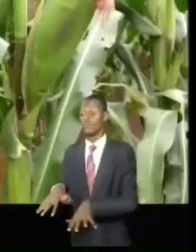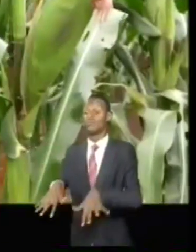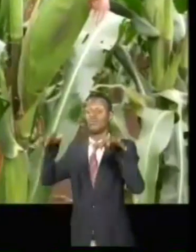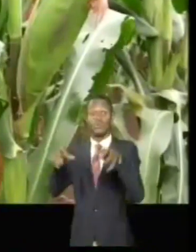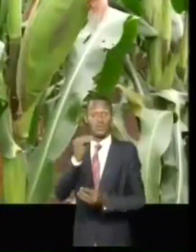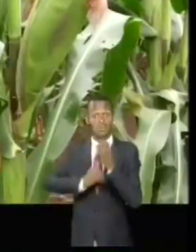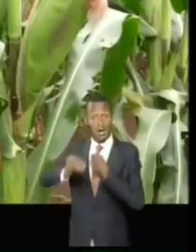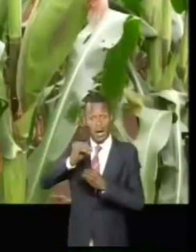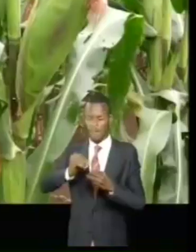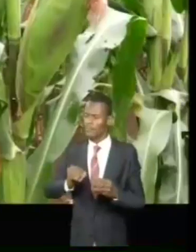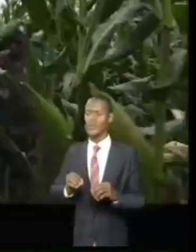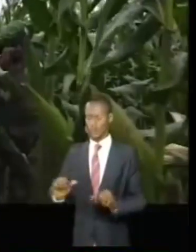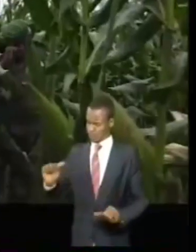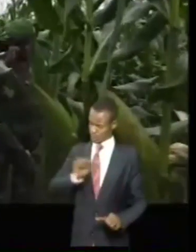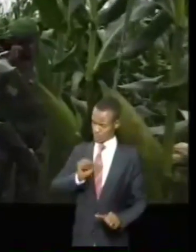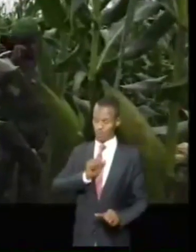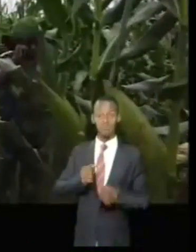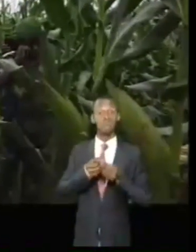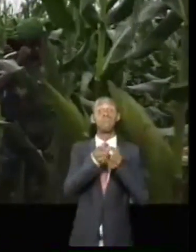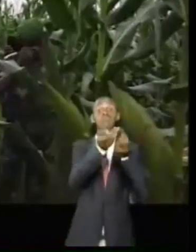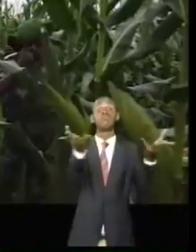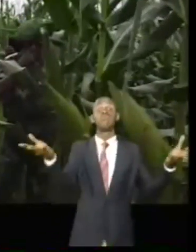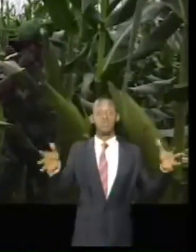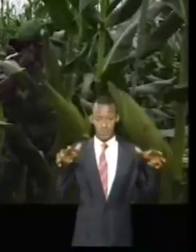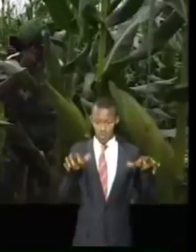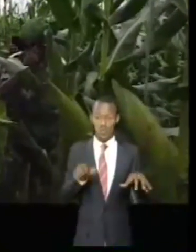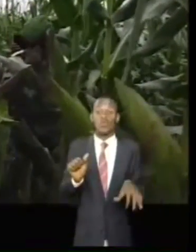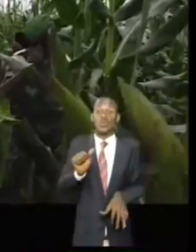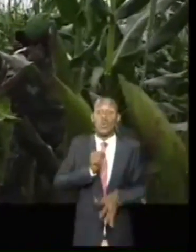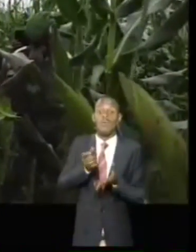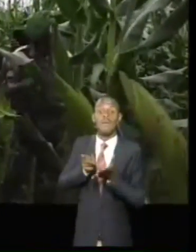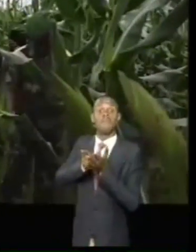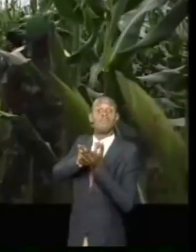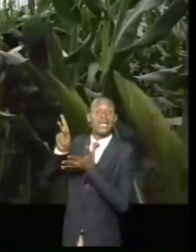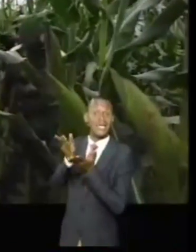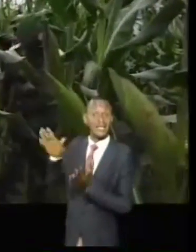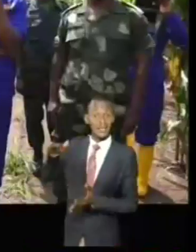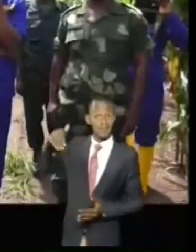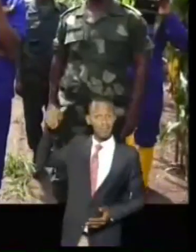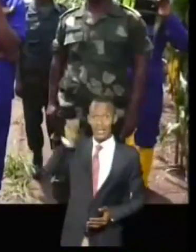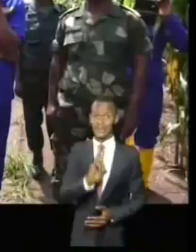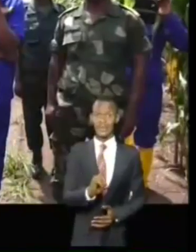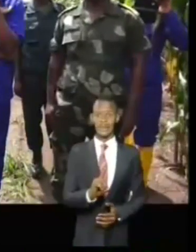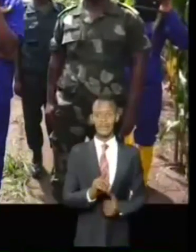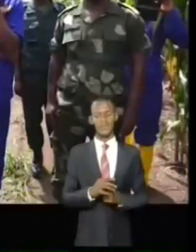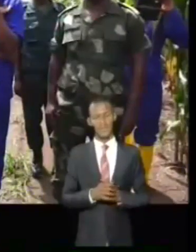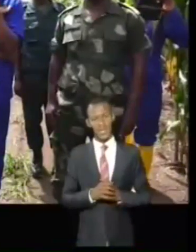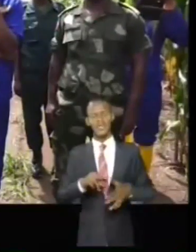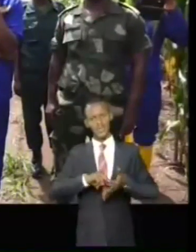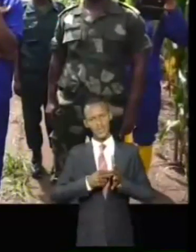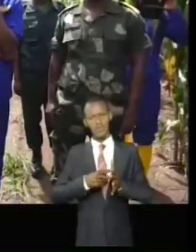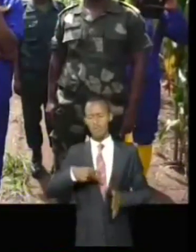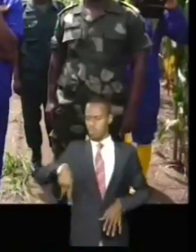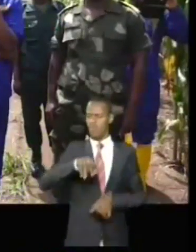pays qui ont fait des merveilles dans ce domaine. Plusieurs provinces de la République, notamment celles du Grand Kasaï, du Haut-Lomami et